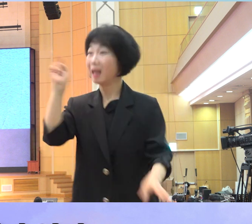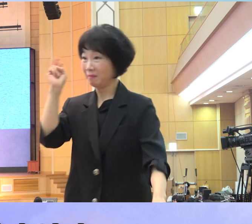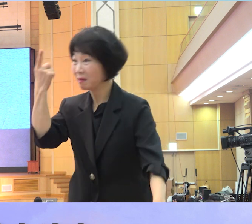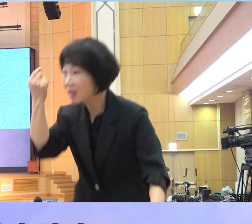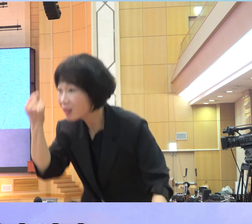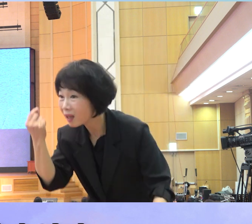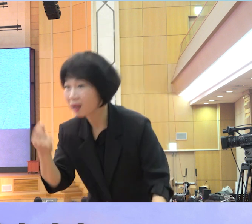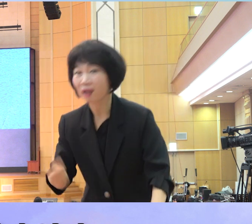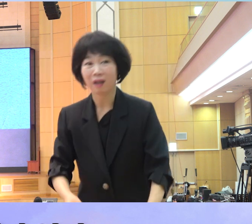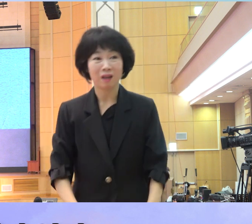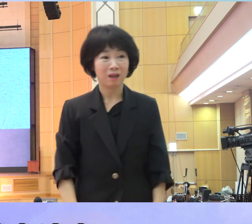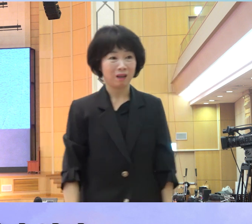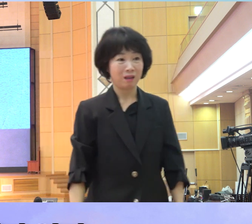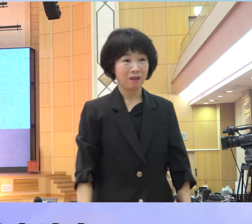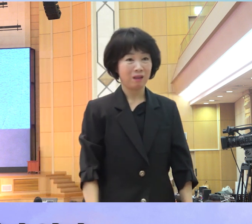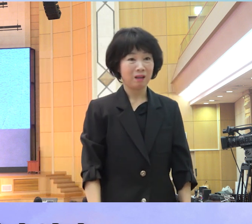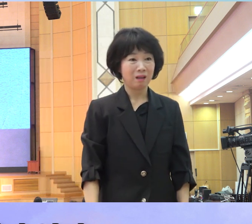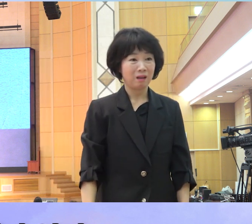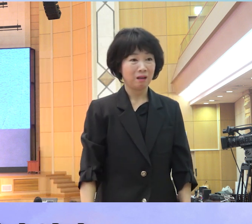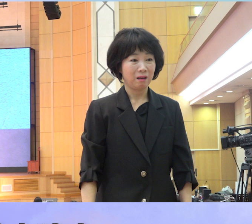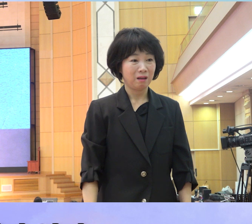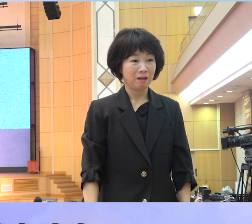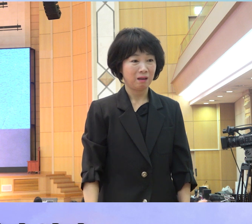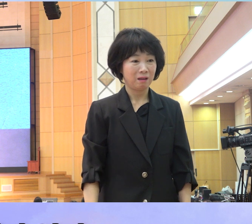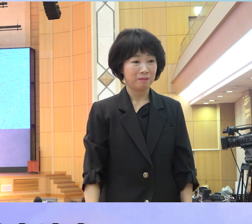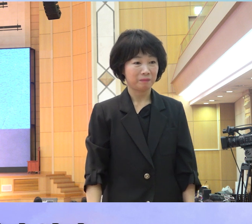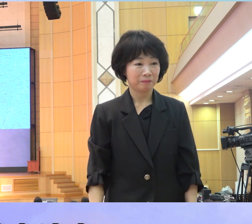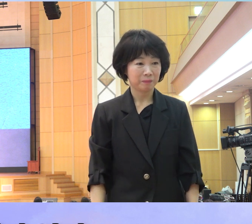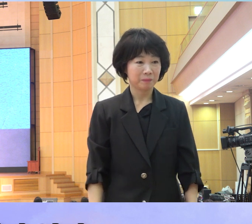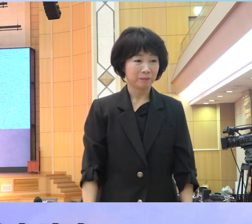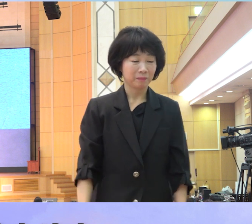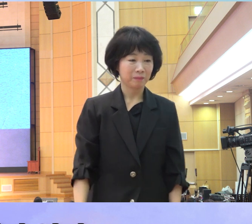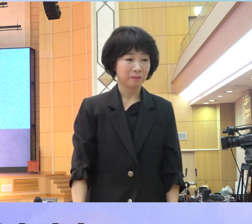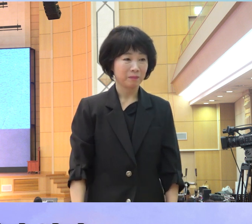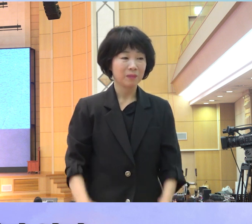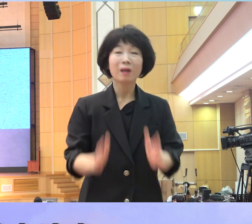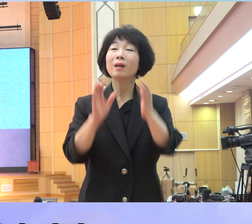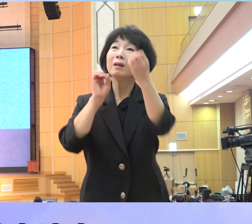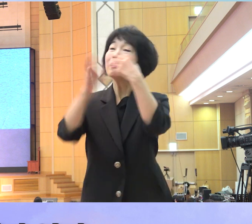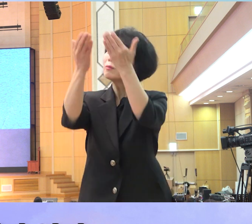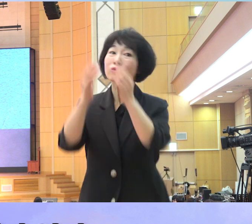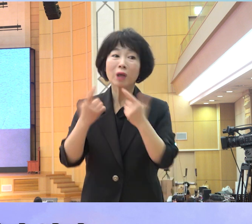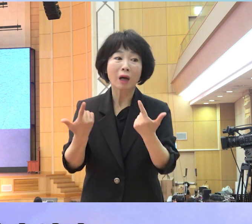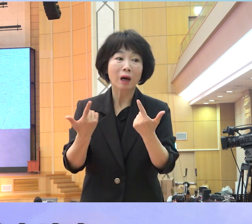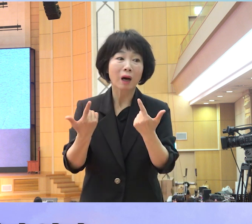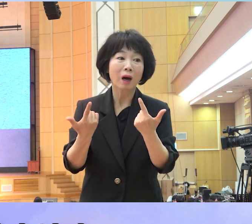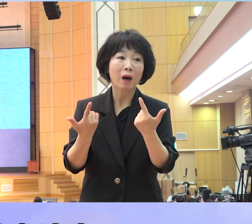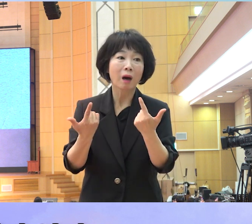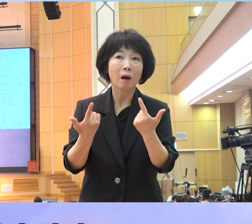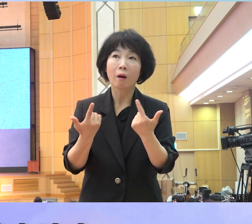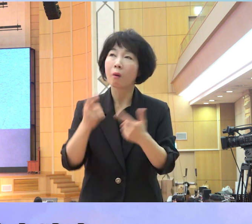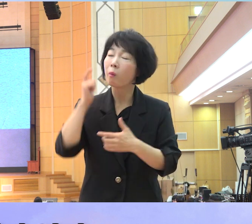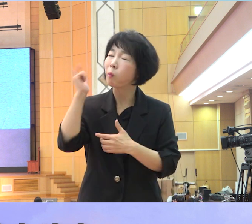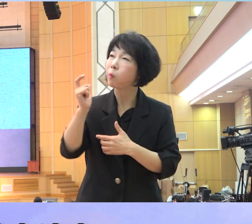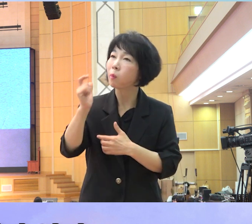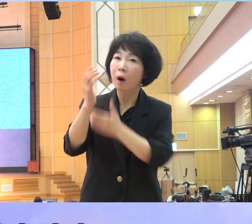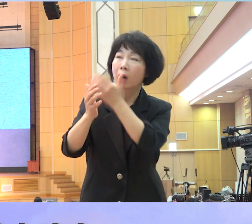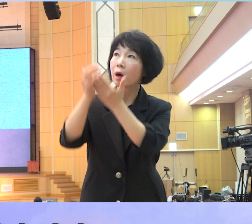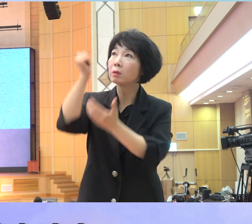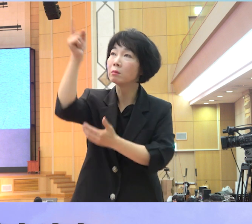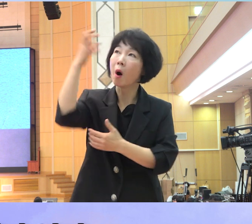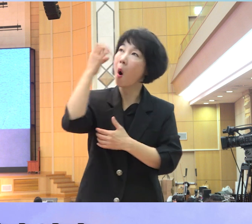해도 괜찮은데요, 지친 다음에 그 다음에 바로 플러스 붙는 게 뭔지 아십니까? 의심이에요.